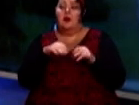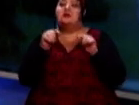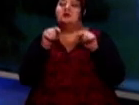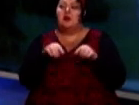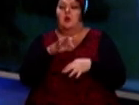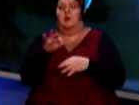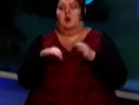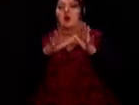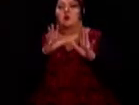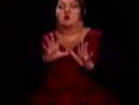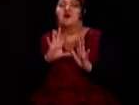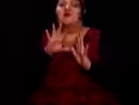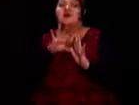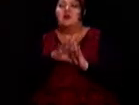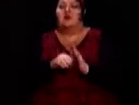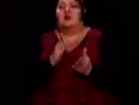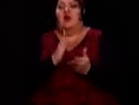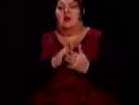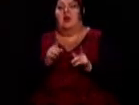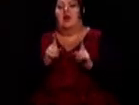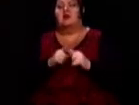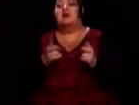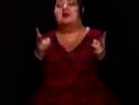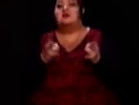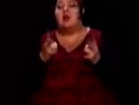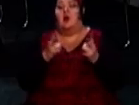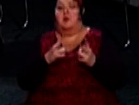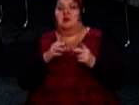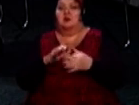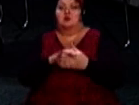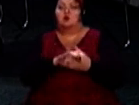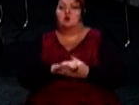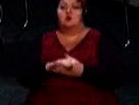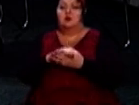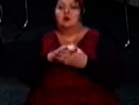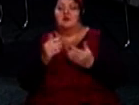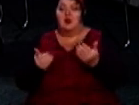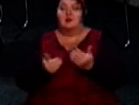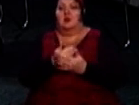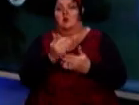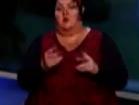проєкт буде втілений. Є такий запит суспільства на нові види